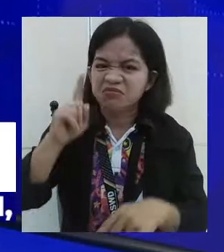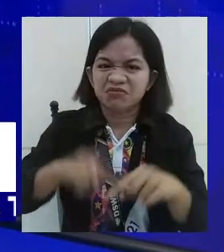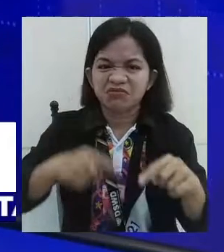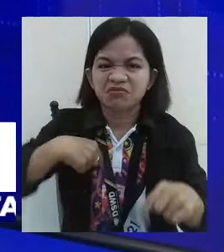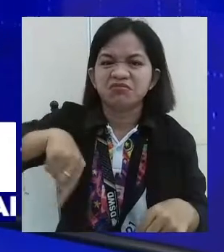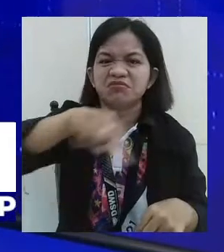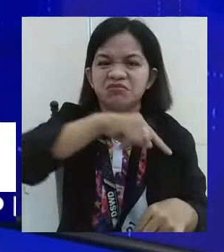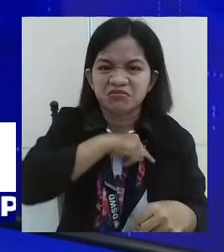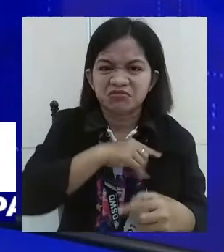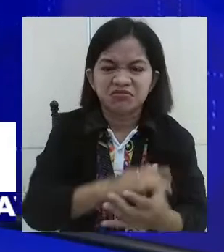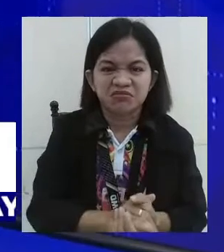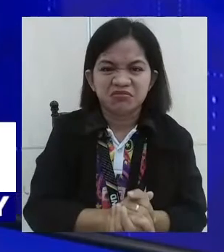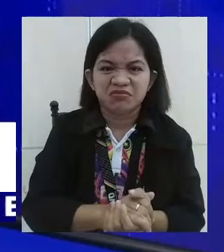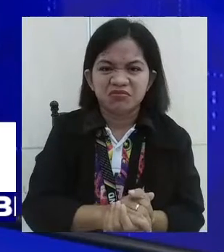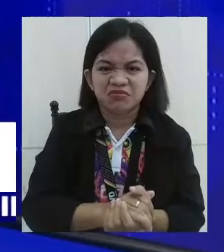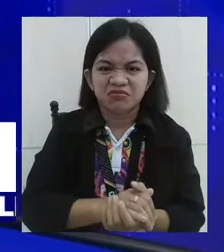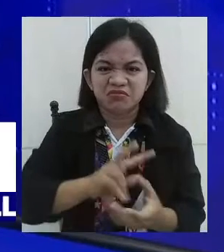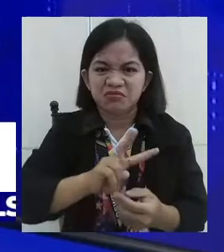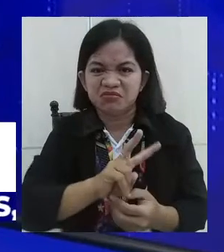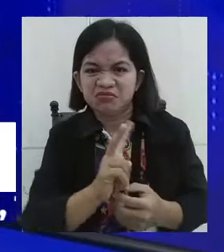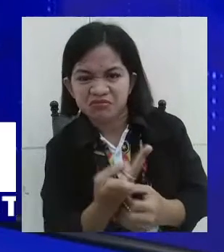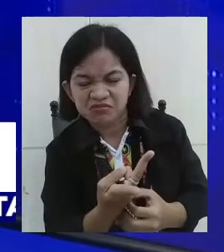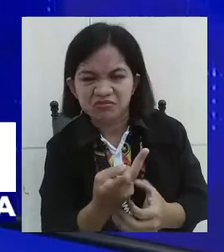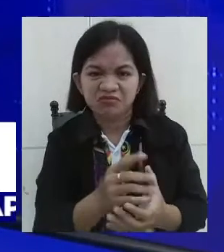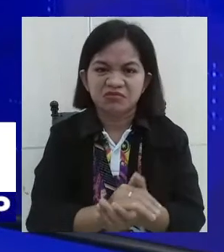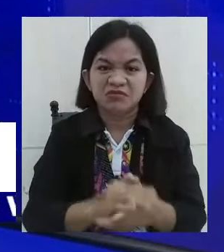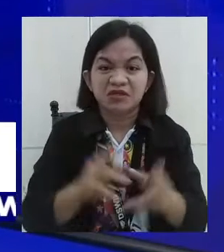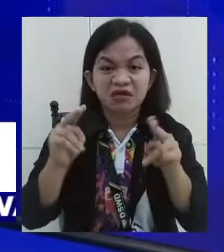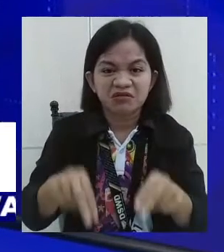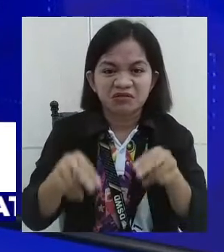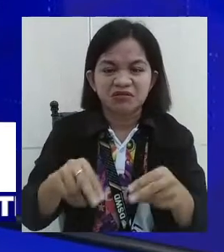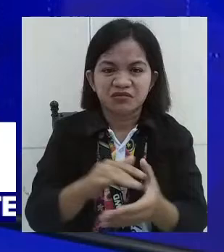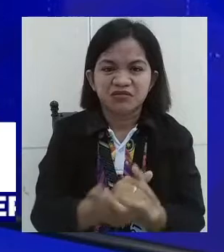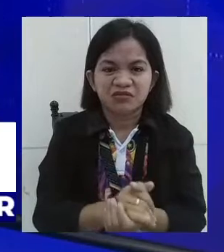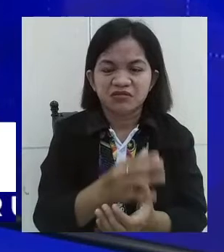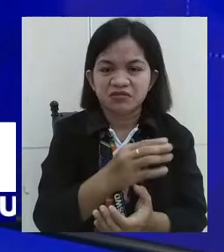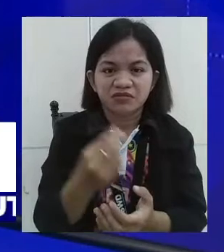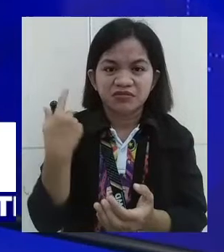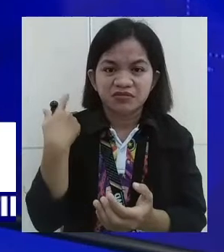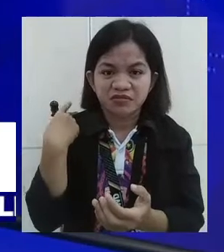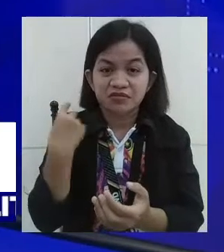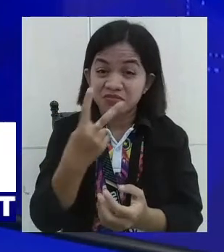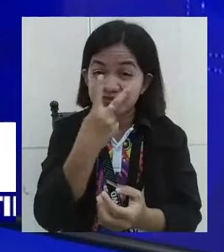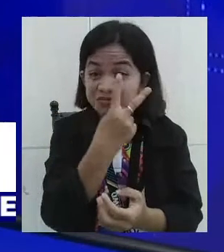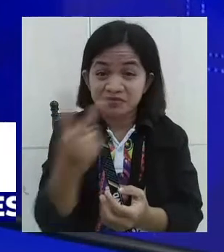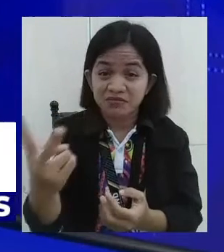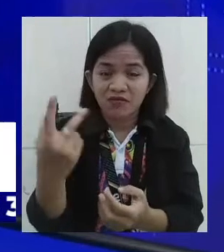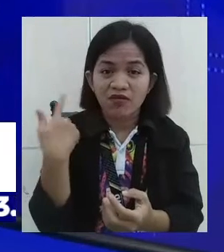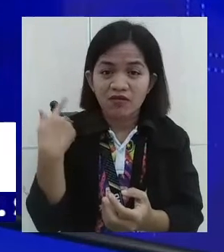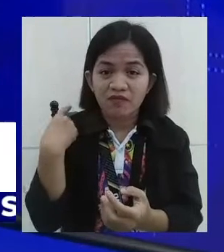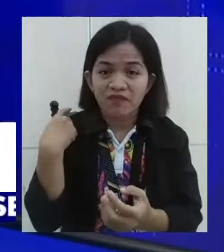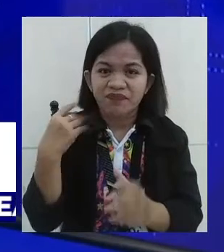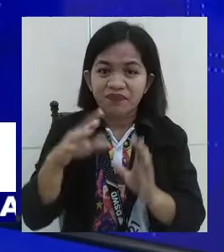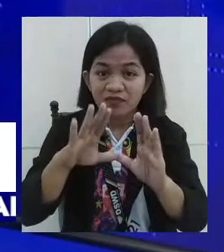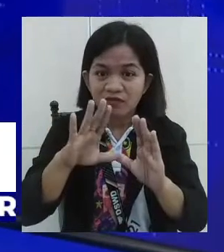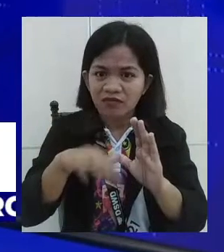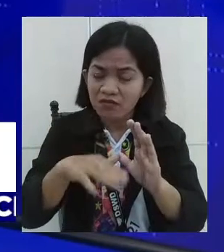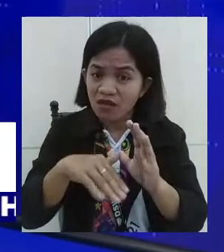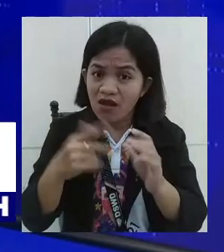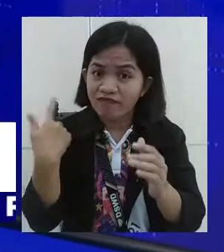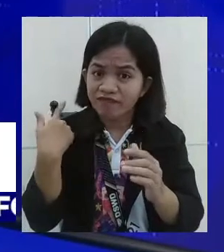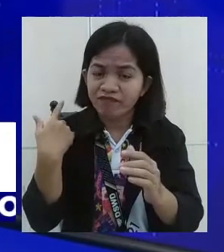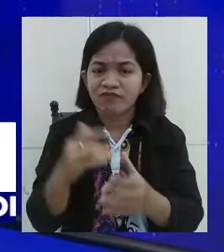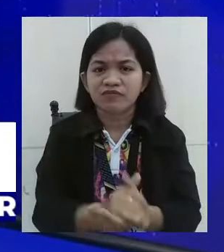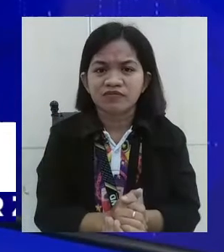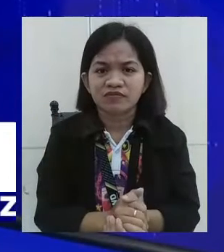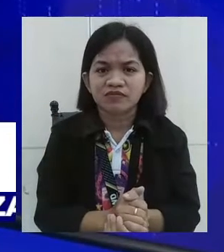nakaka-shift into other means of earning. Halimbawa, maski naman nakakakita na may kapansanan, halimbawa siya ay may physical